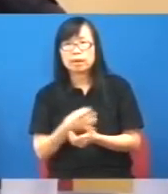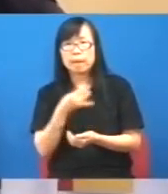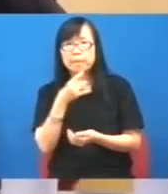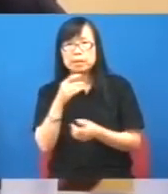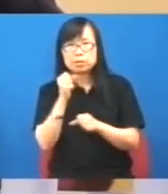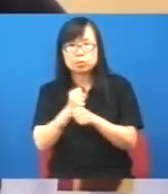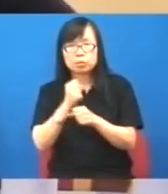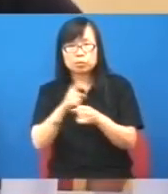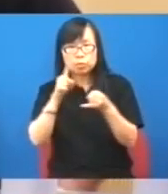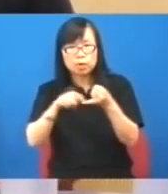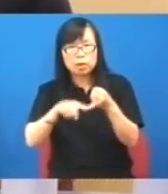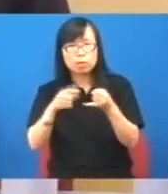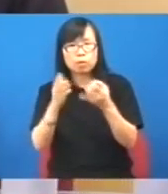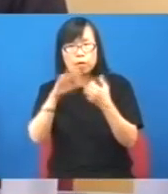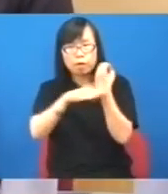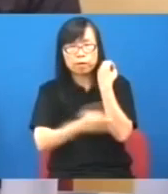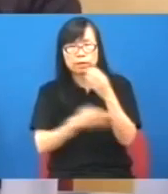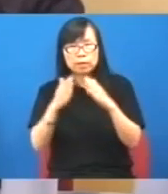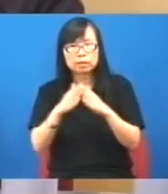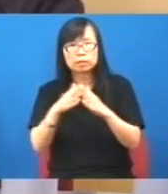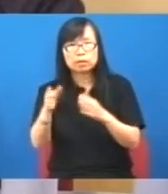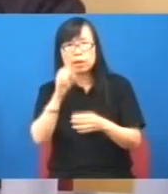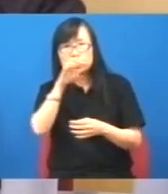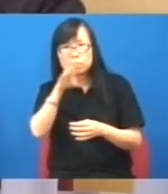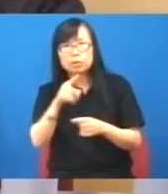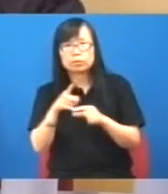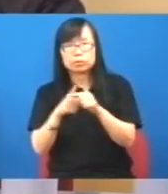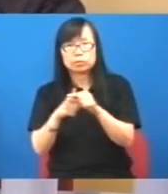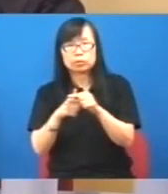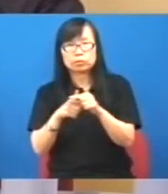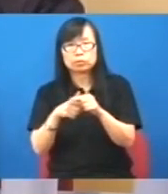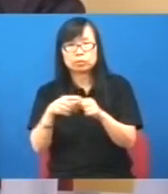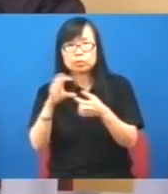審判決之前講嗰啲嘢同中港關係冇關嘅，都照釋法咧，